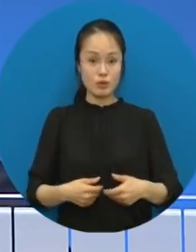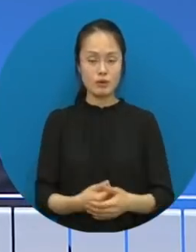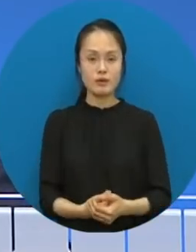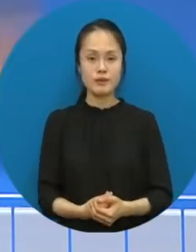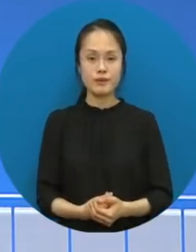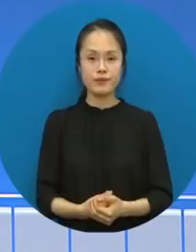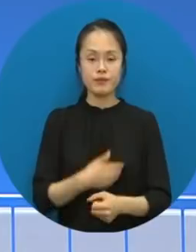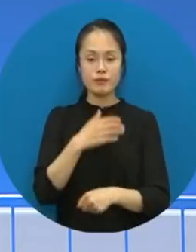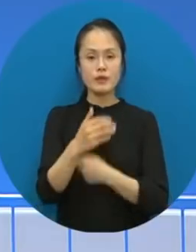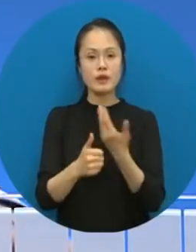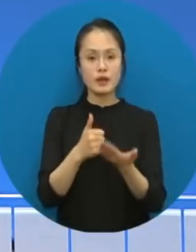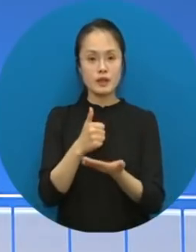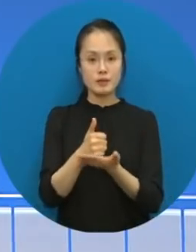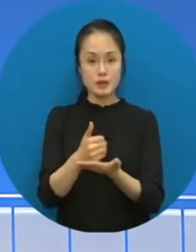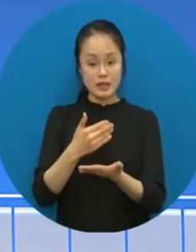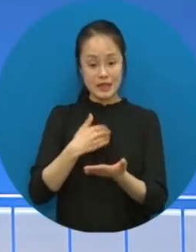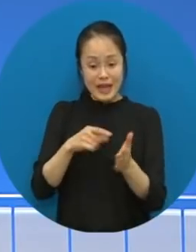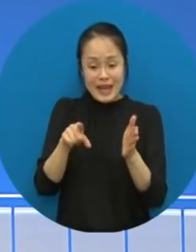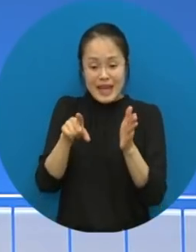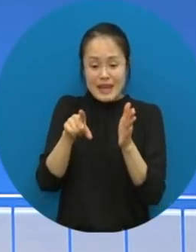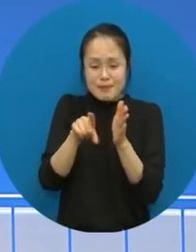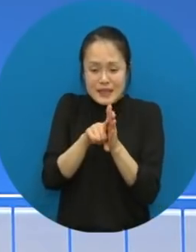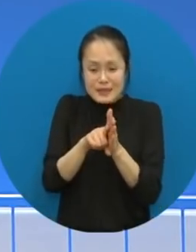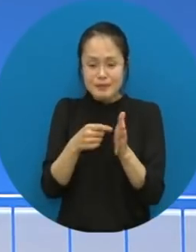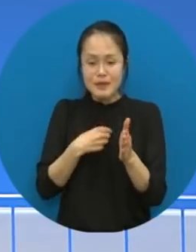하나님을 나의 기도로 끌어내리는 것이 아니라